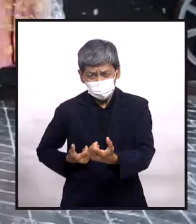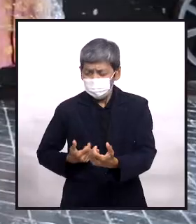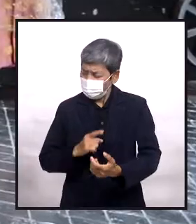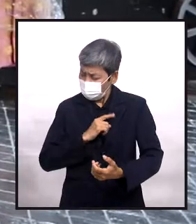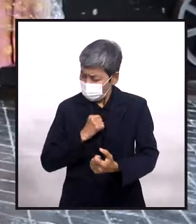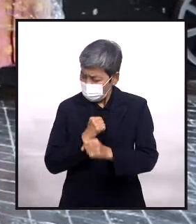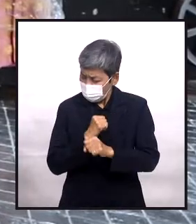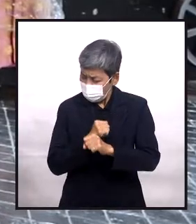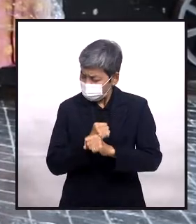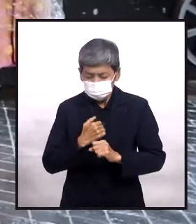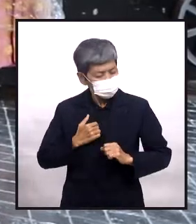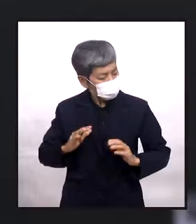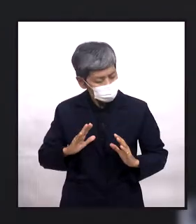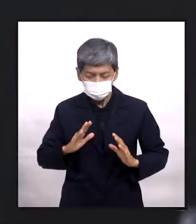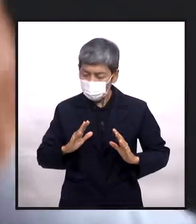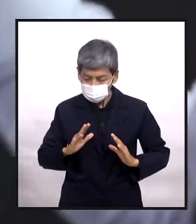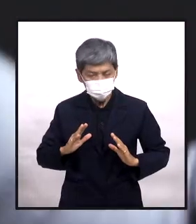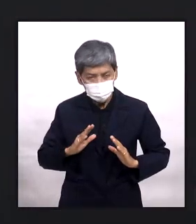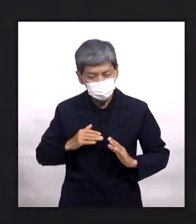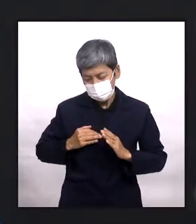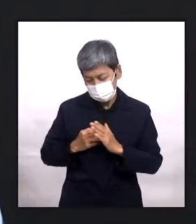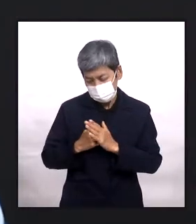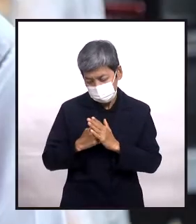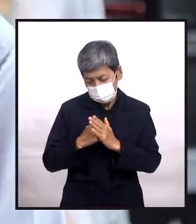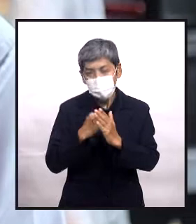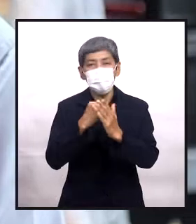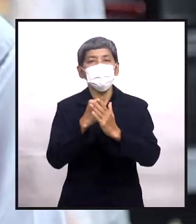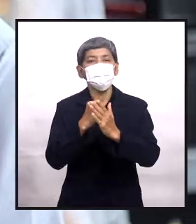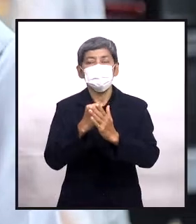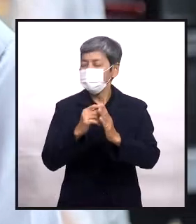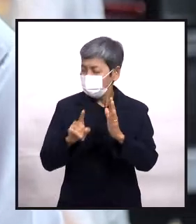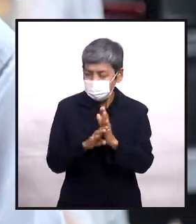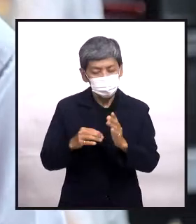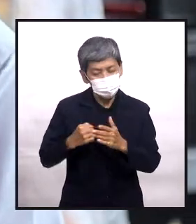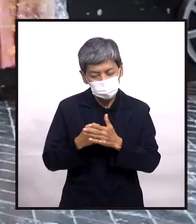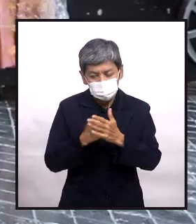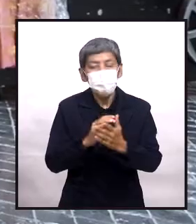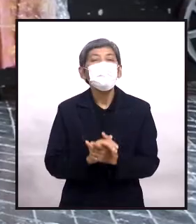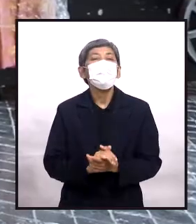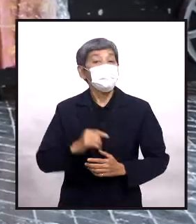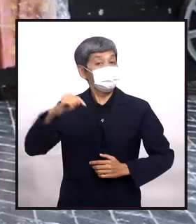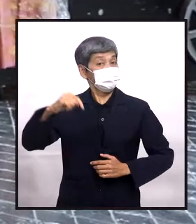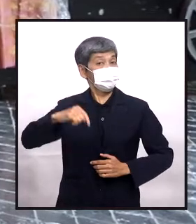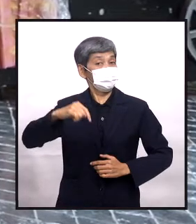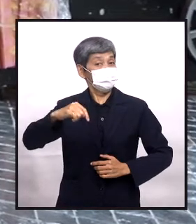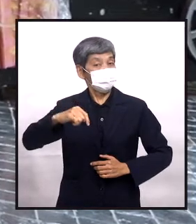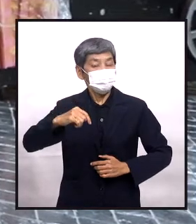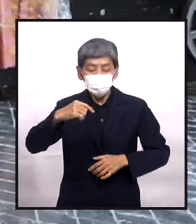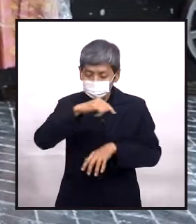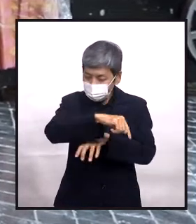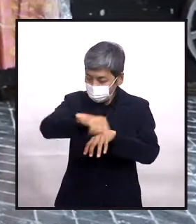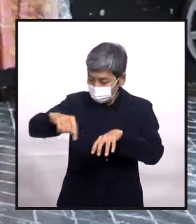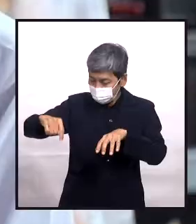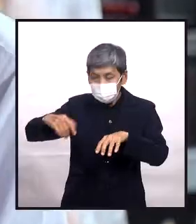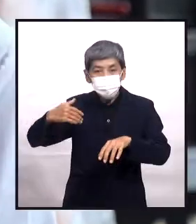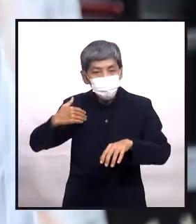เพื่อภารกิจเนี่ยฉันก็ไม่ยอมก็ยืนอยู่บนเป็นฐานคนสุดท้ายที่อยู่ในแนวรบ สถานที่ตรงนี้ที่ล้อมรอบไปด้ว